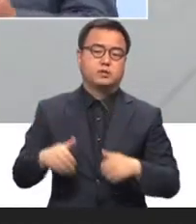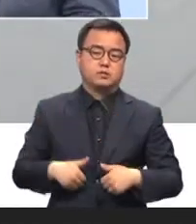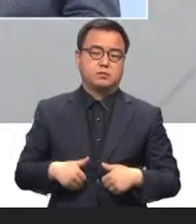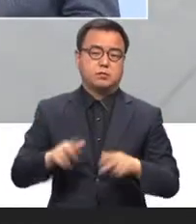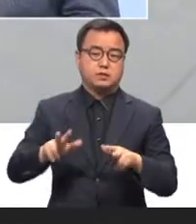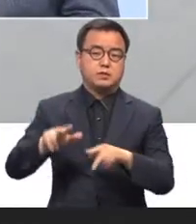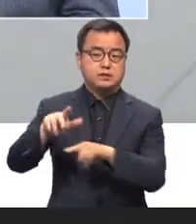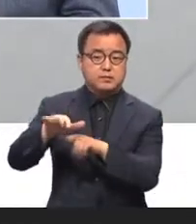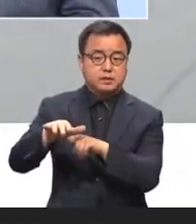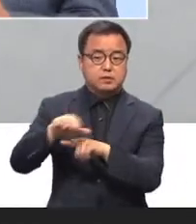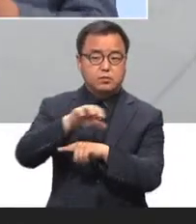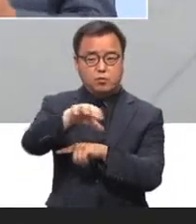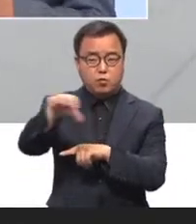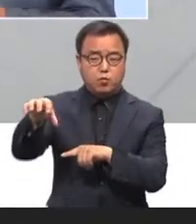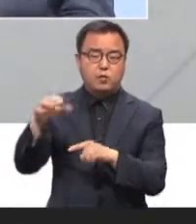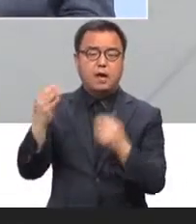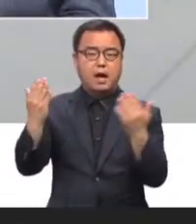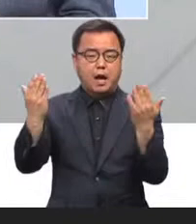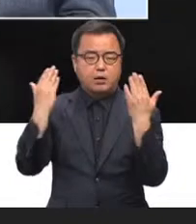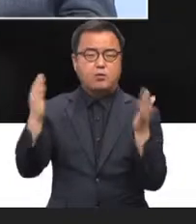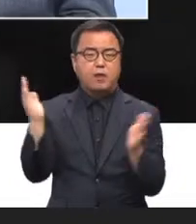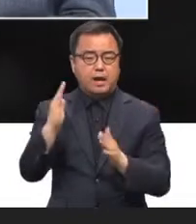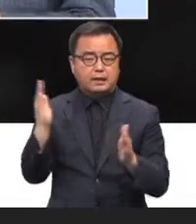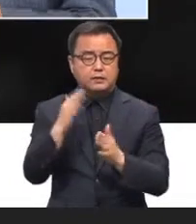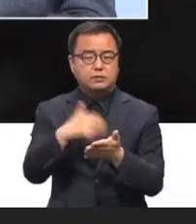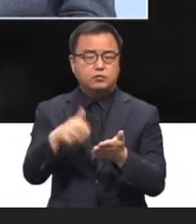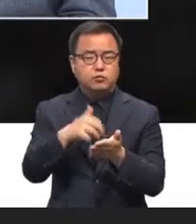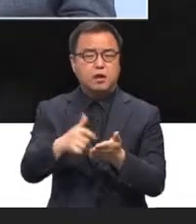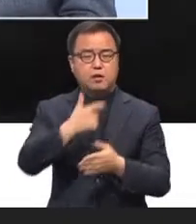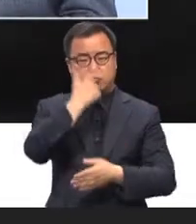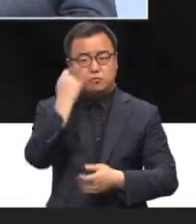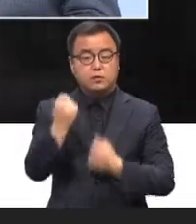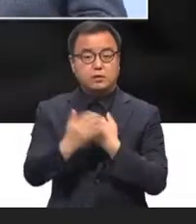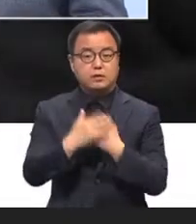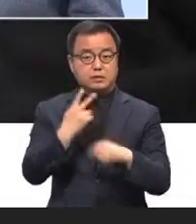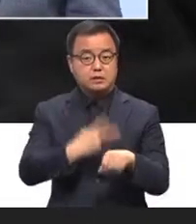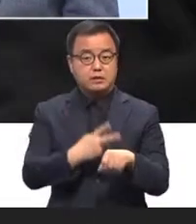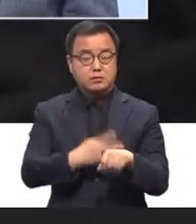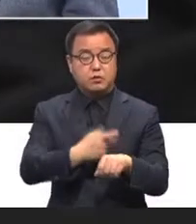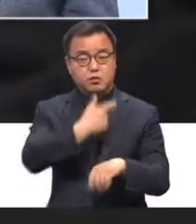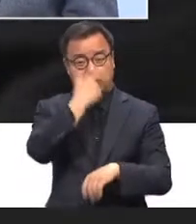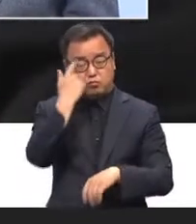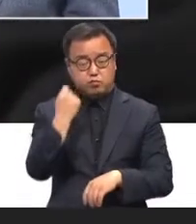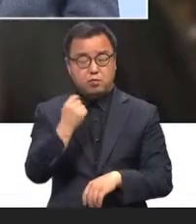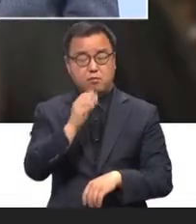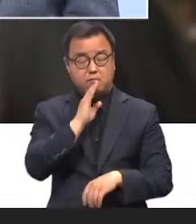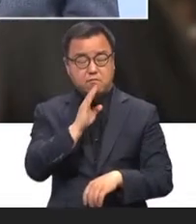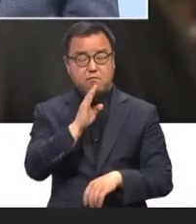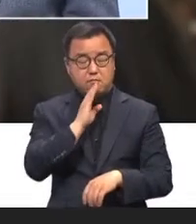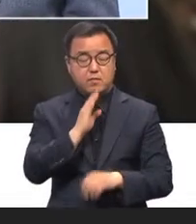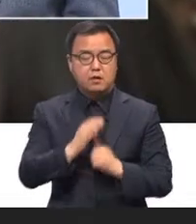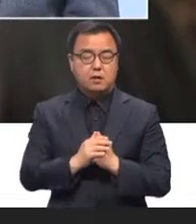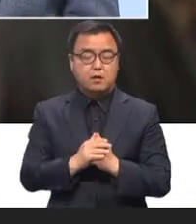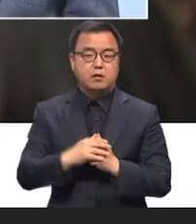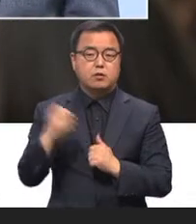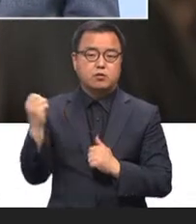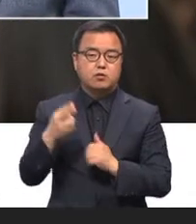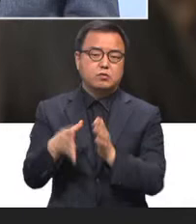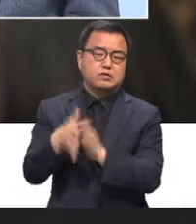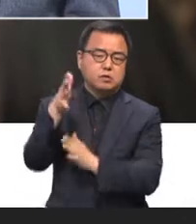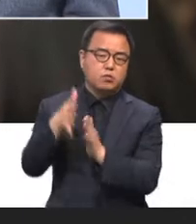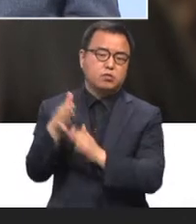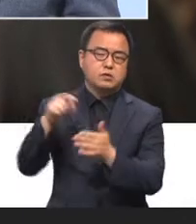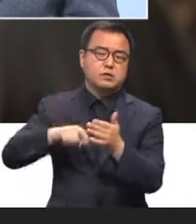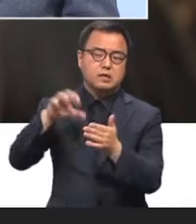천은 학생이 부족해 낸 했 하다고 해서 선생님이 부족하고 또 도시 학교들은 30명 이상의 과밀 학급이